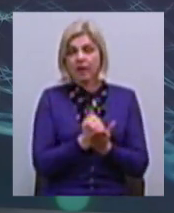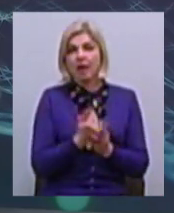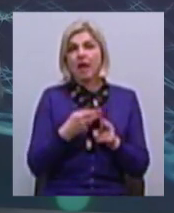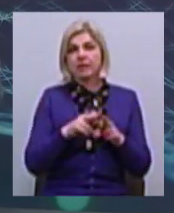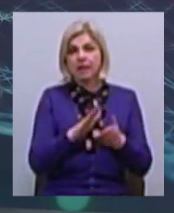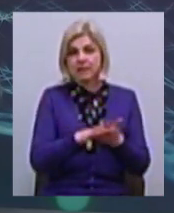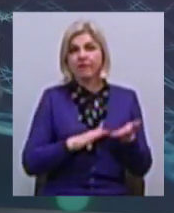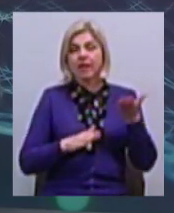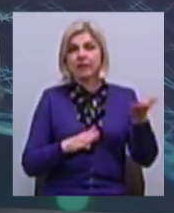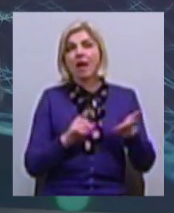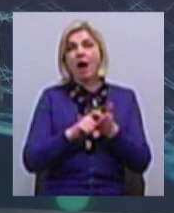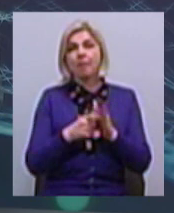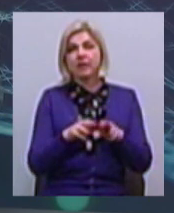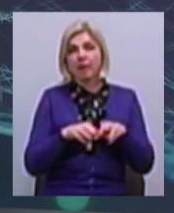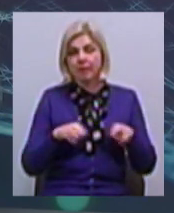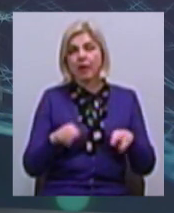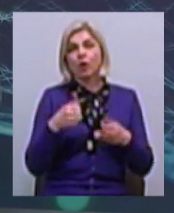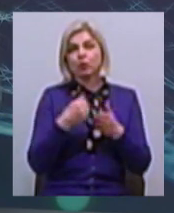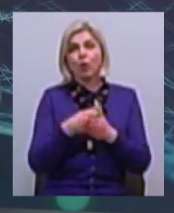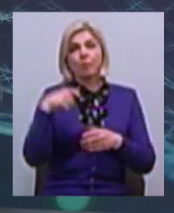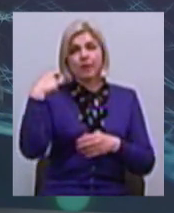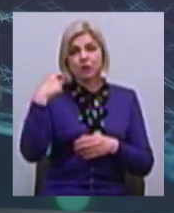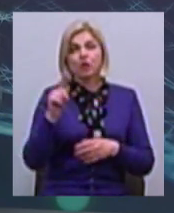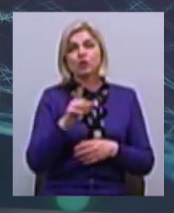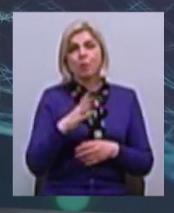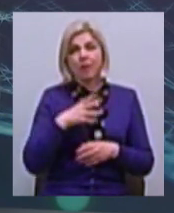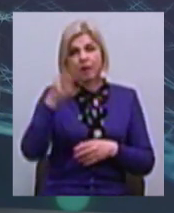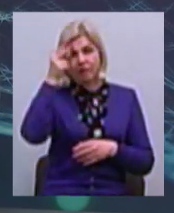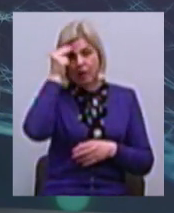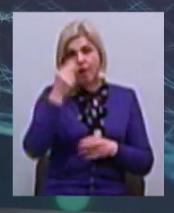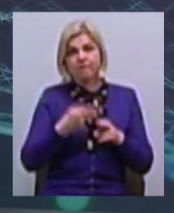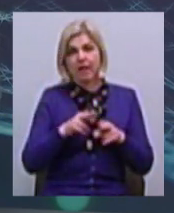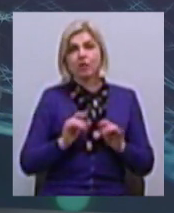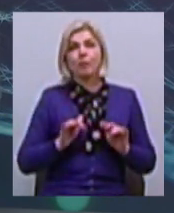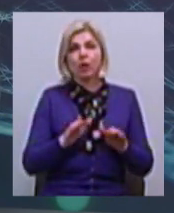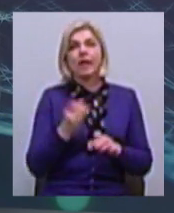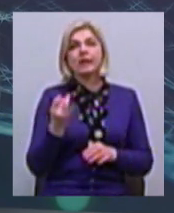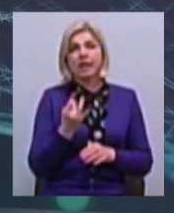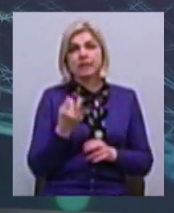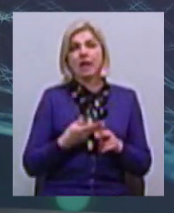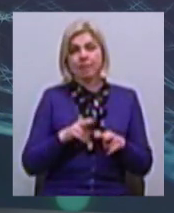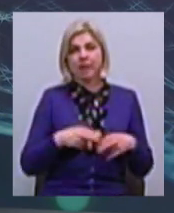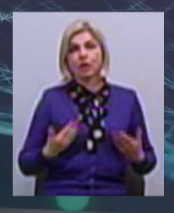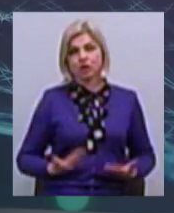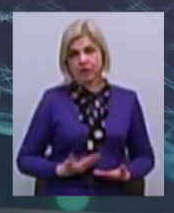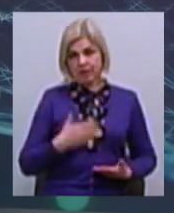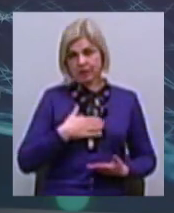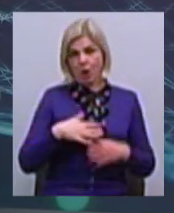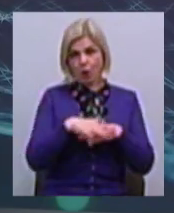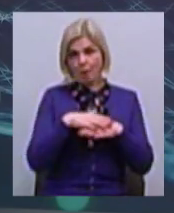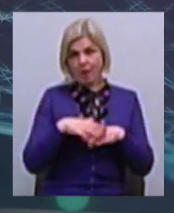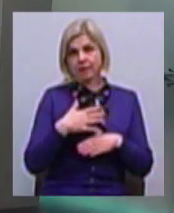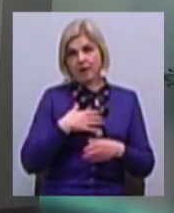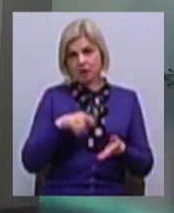міністрів, до міністра інфраструктури, до президента, щоб врахували, щоб були враховані в цьому процесі інтереси саме мешканців нашої громади,